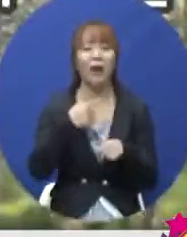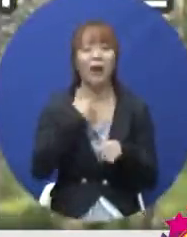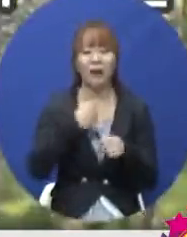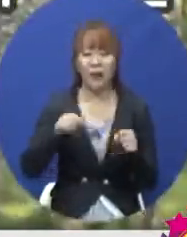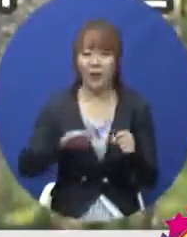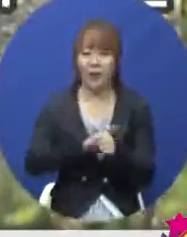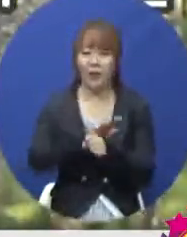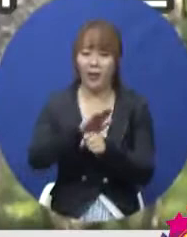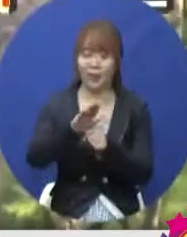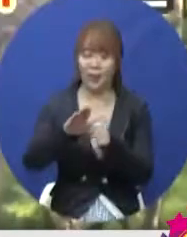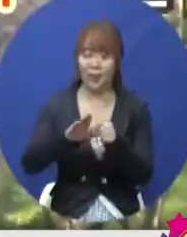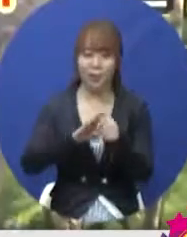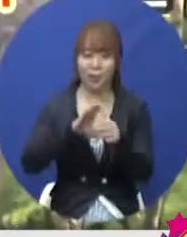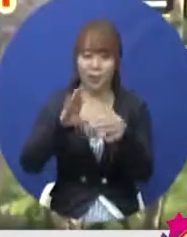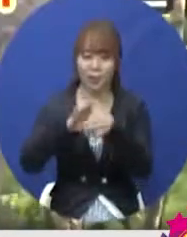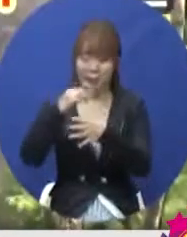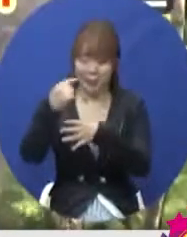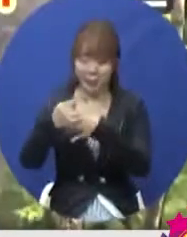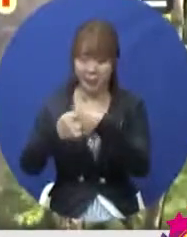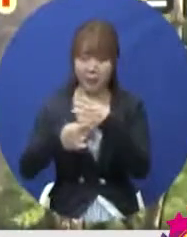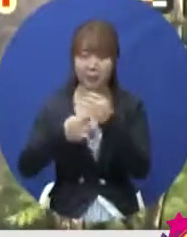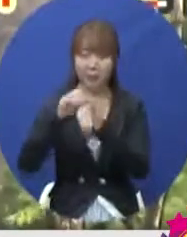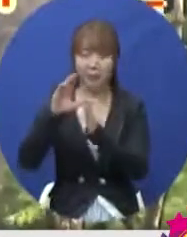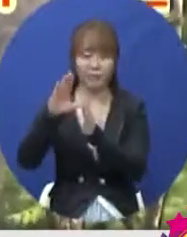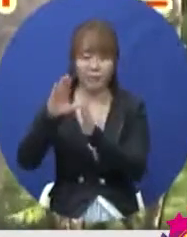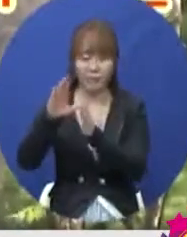춤추던 사랑의 시절